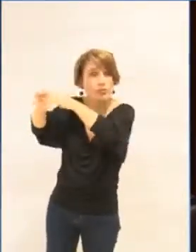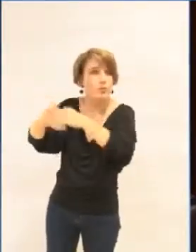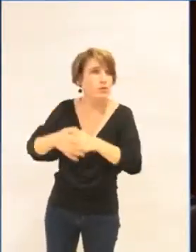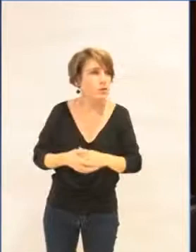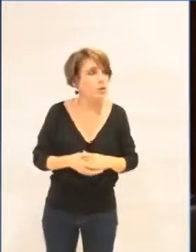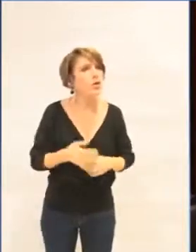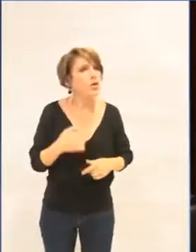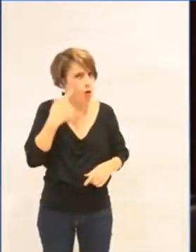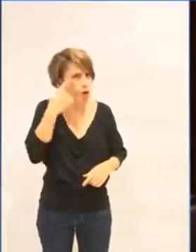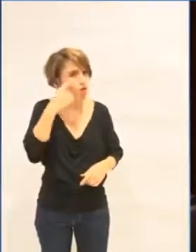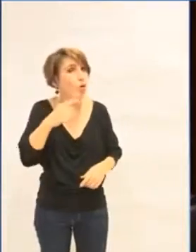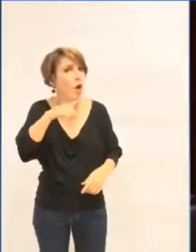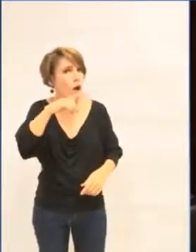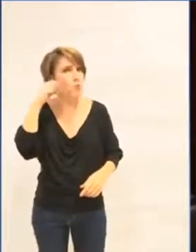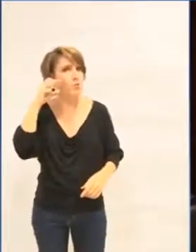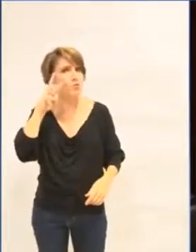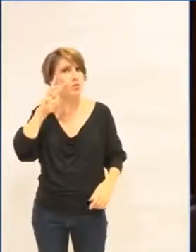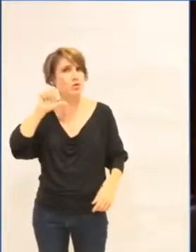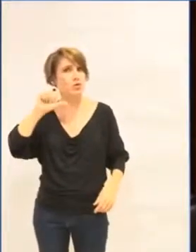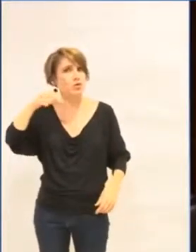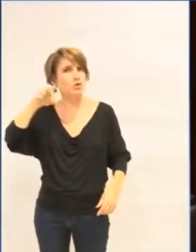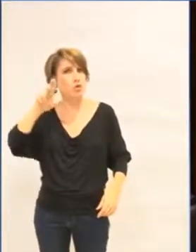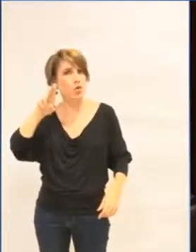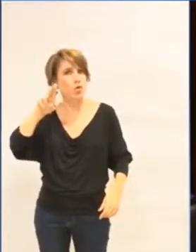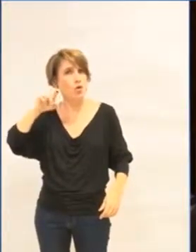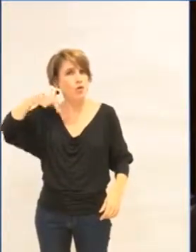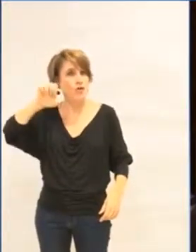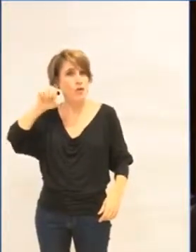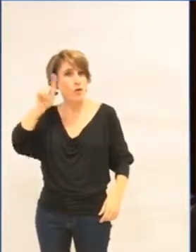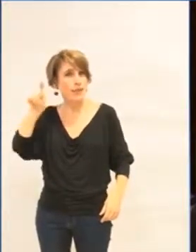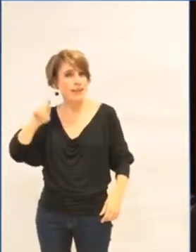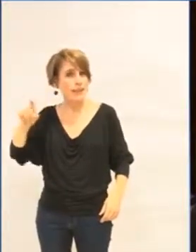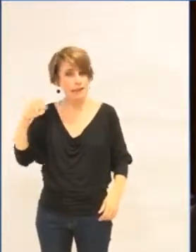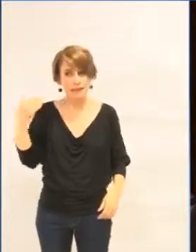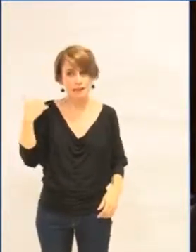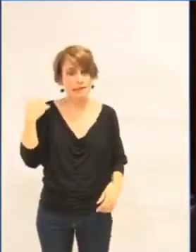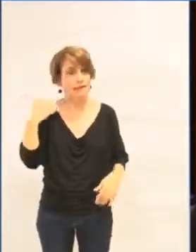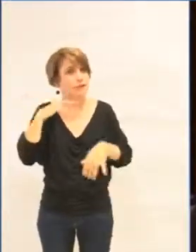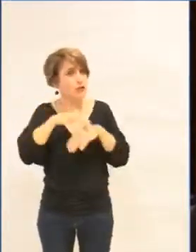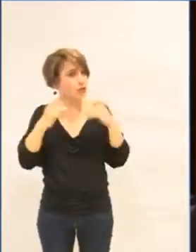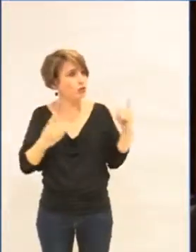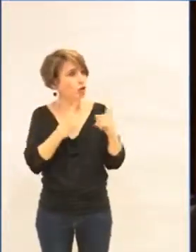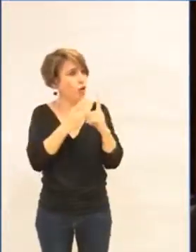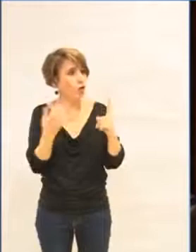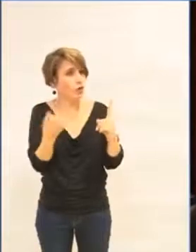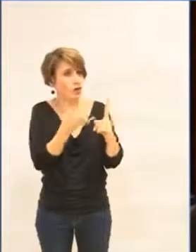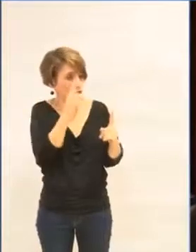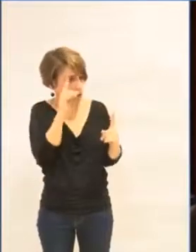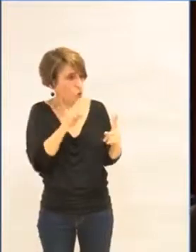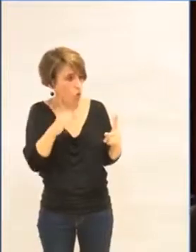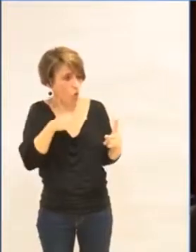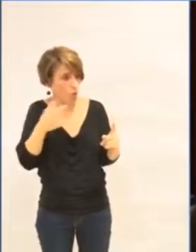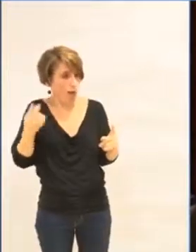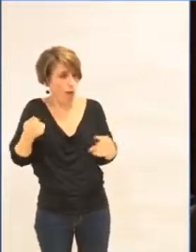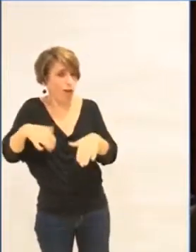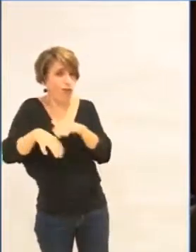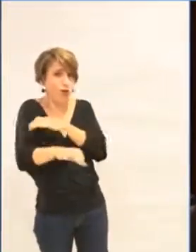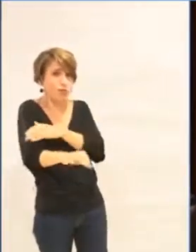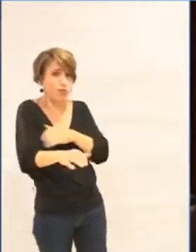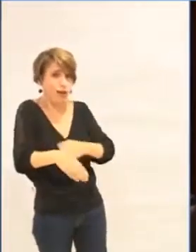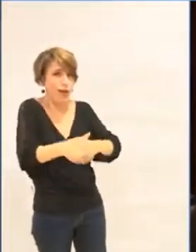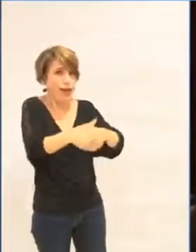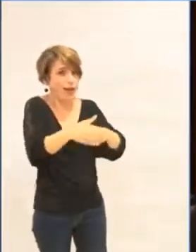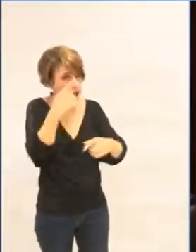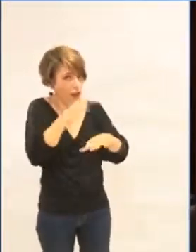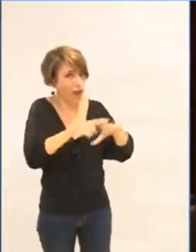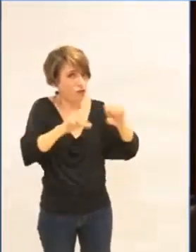vous a ouvert la porte lors d'une précédente visite. Quand on compare les équipements comme ceci, faisons-le à armes